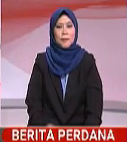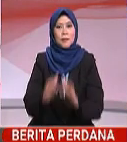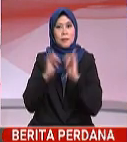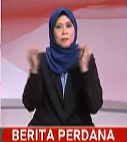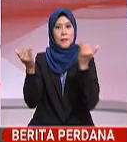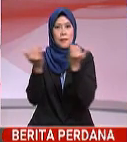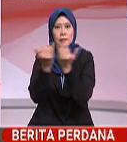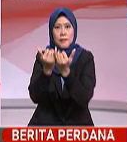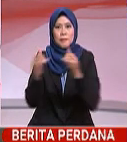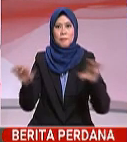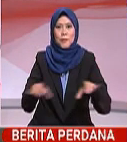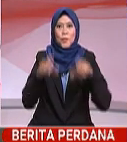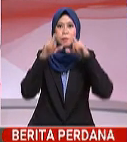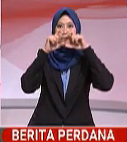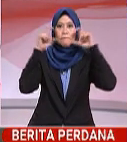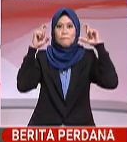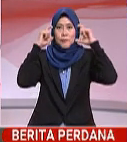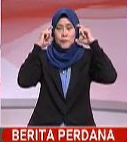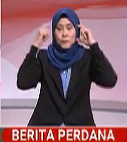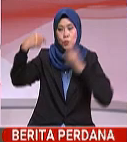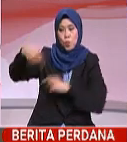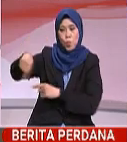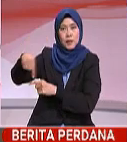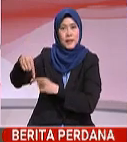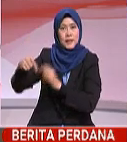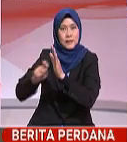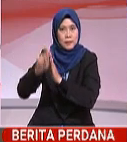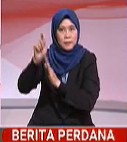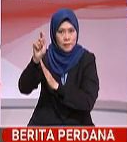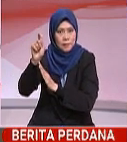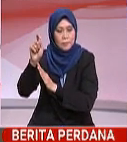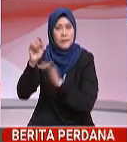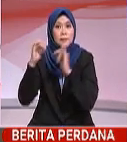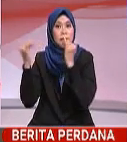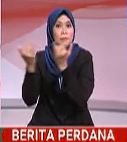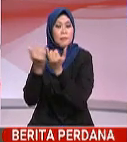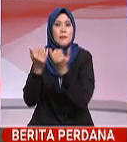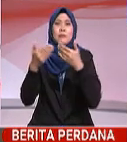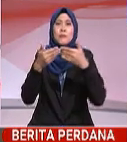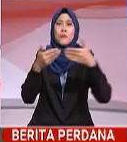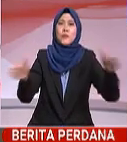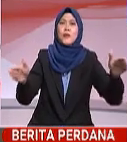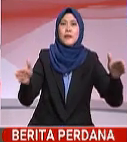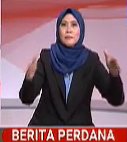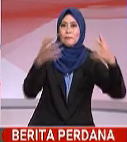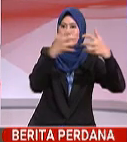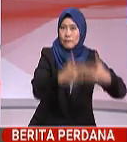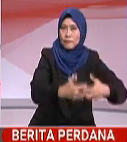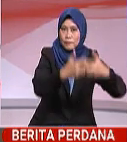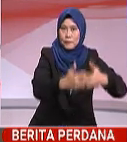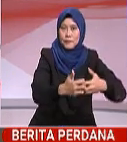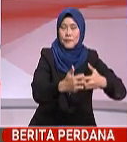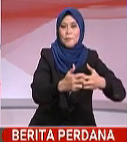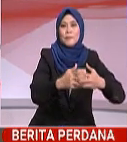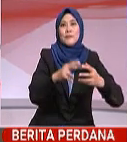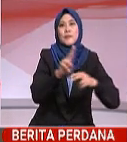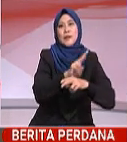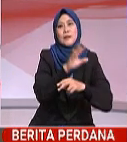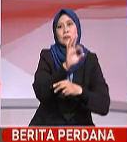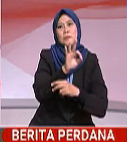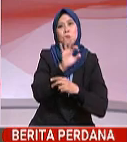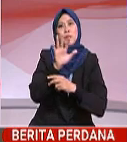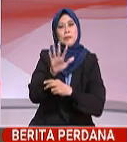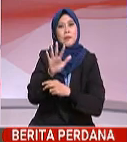Syarikat pembuatan pelitup muka berkualiti tinggi Medwings Sdn Bhd merancang membuka kilang pelitup muka jenis